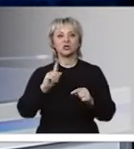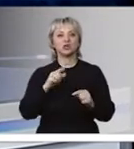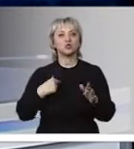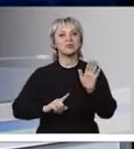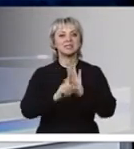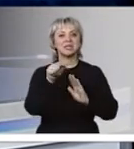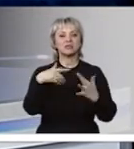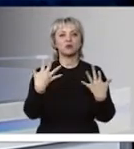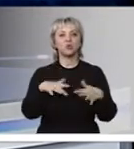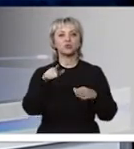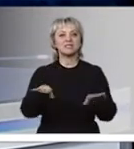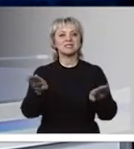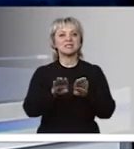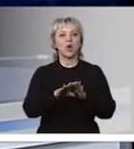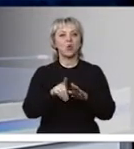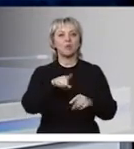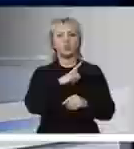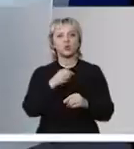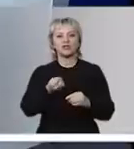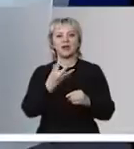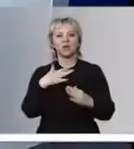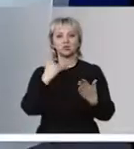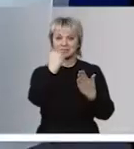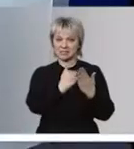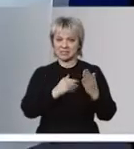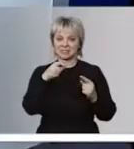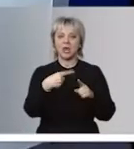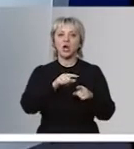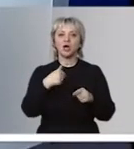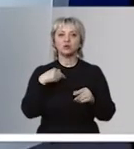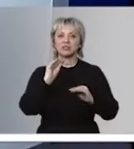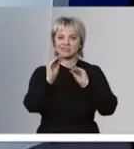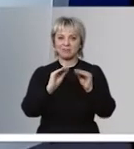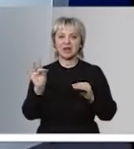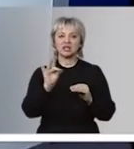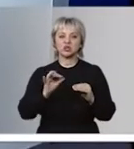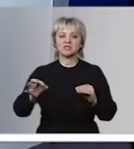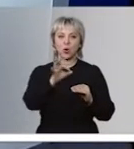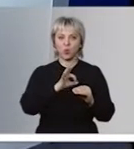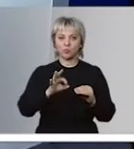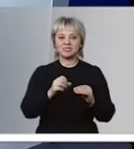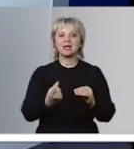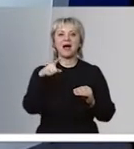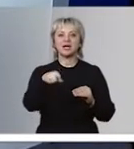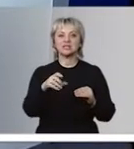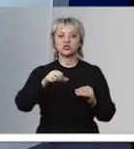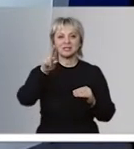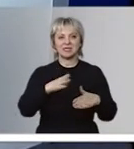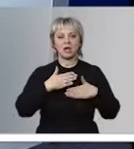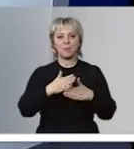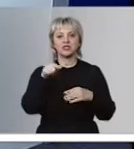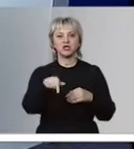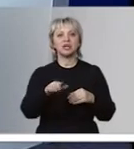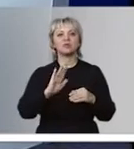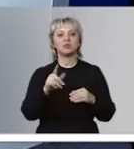мы стартовали уже с такой прочной и хорошей системой, которая у нас формировалась в Ростовской области, оказание мер социальной